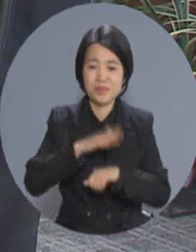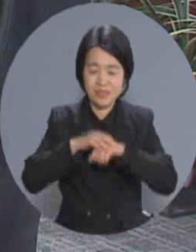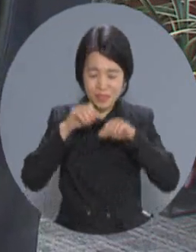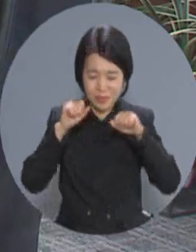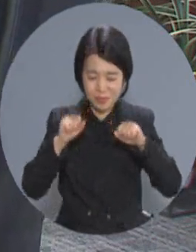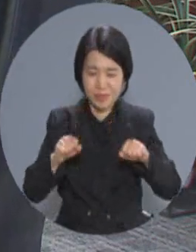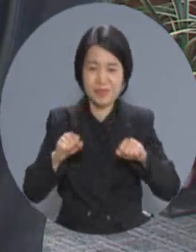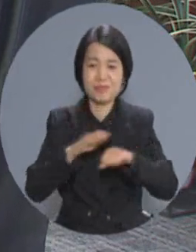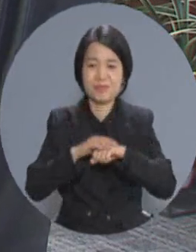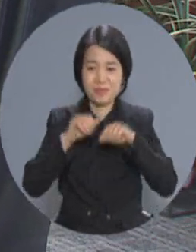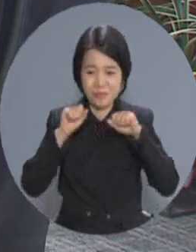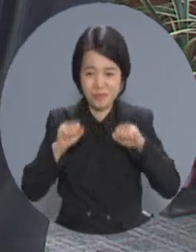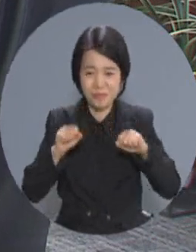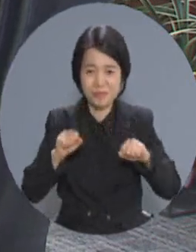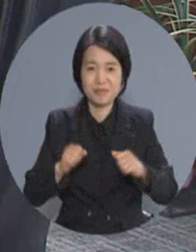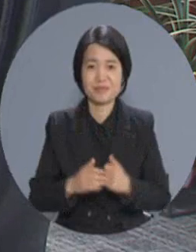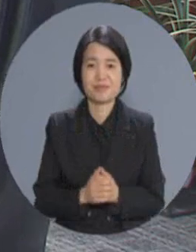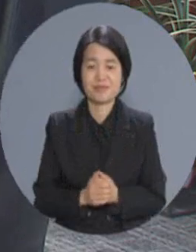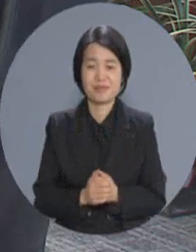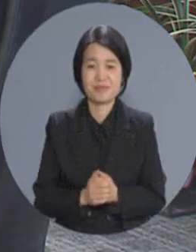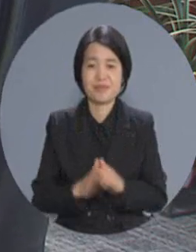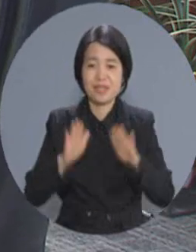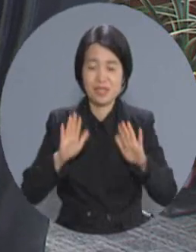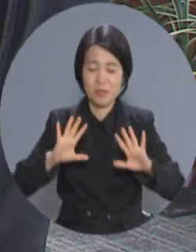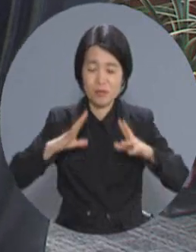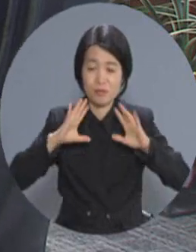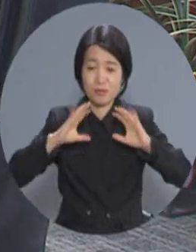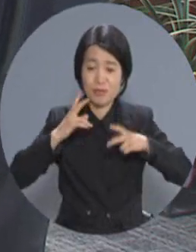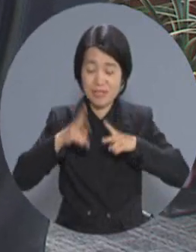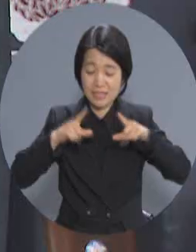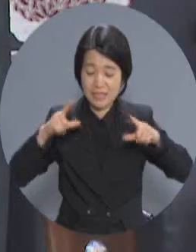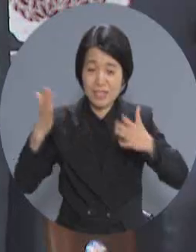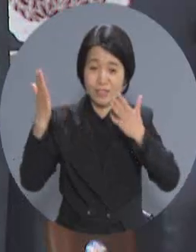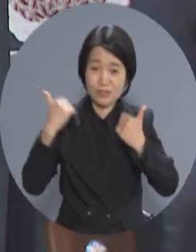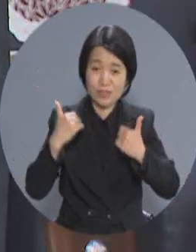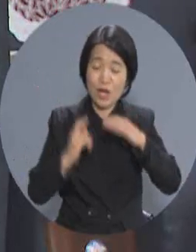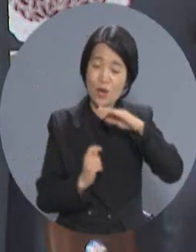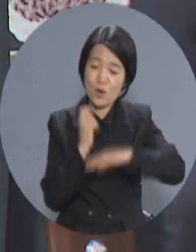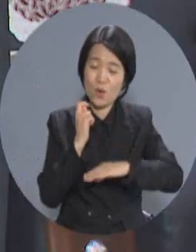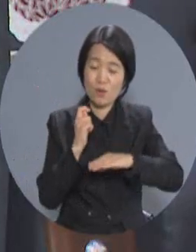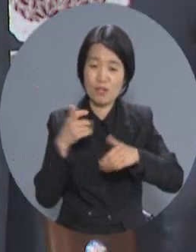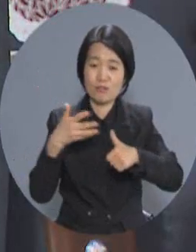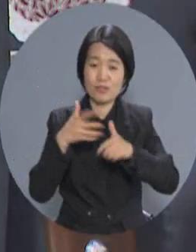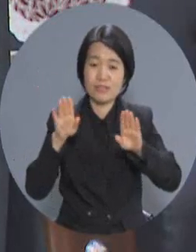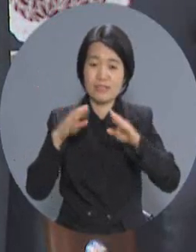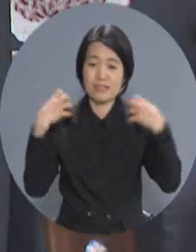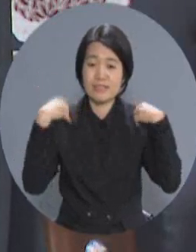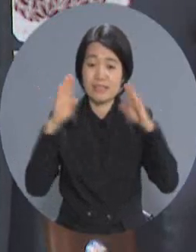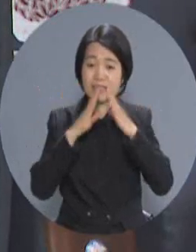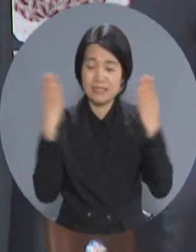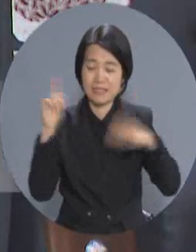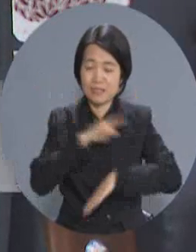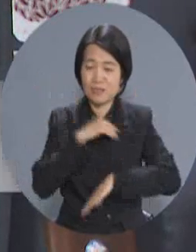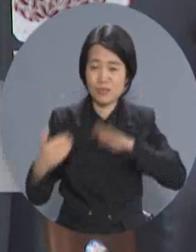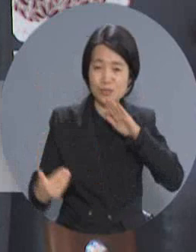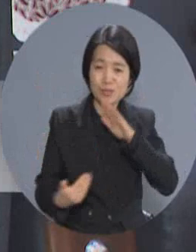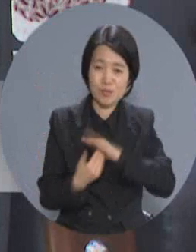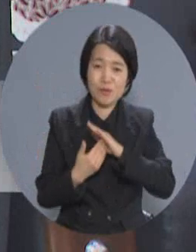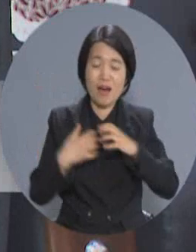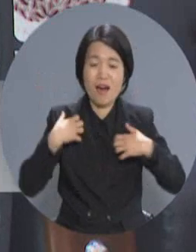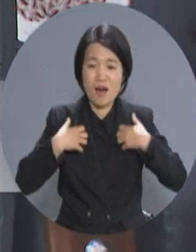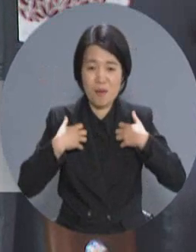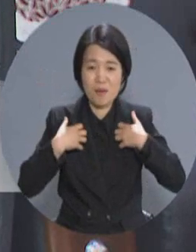안녕하십니까 네 이번 국가산단 유치가 고흥군 대청일의 최고의 경사이자 획기적인